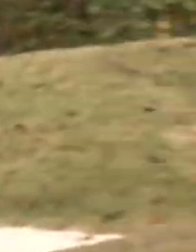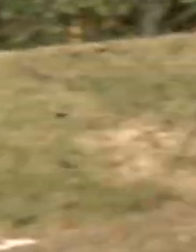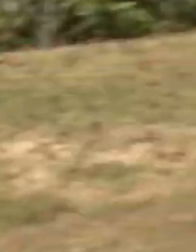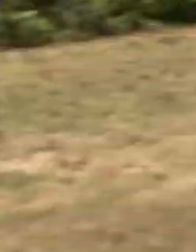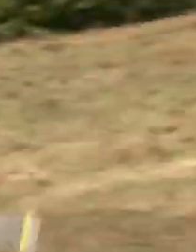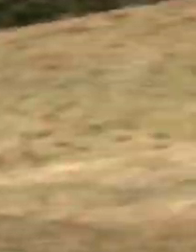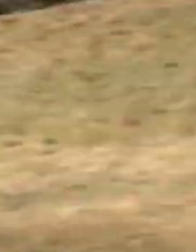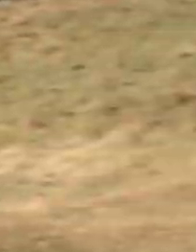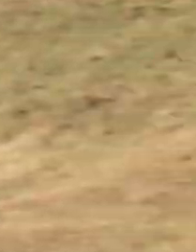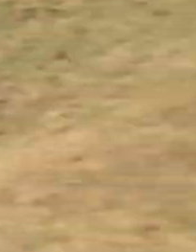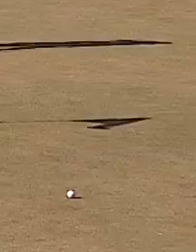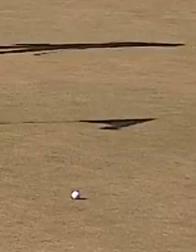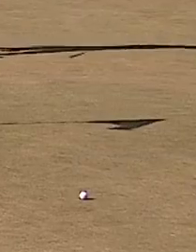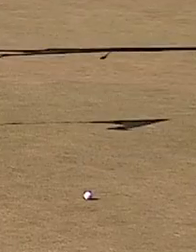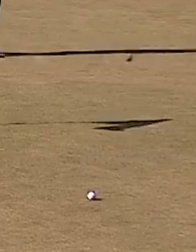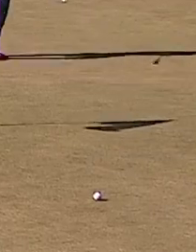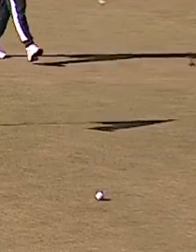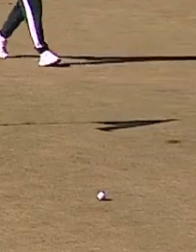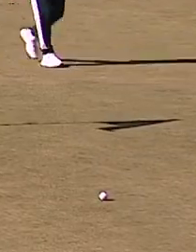컵만 보라고 했는데.